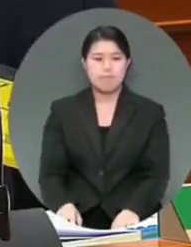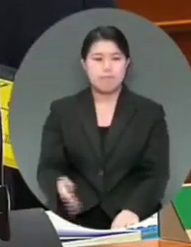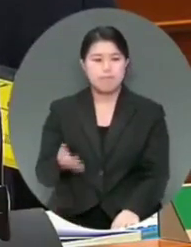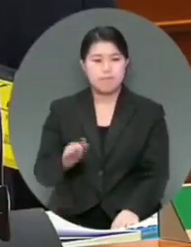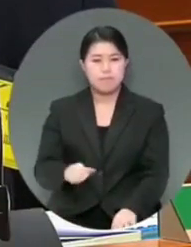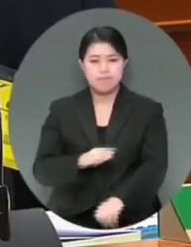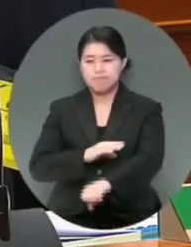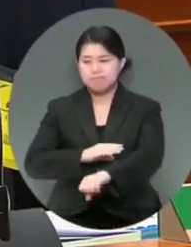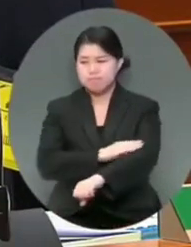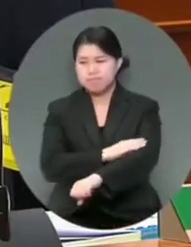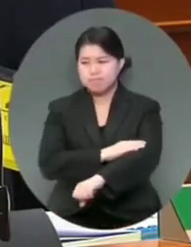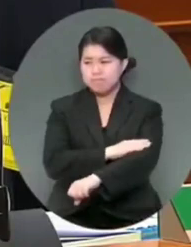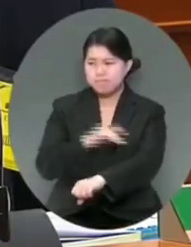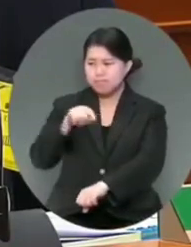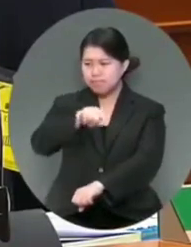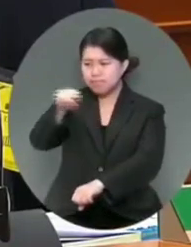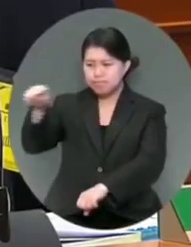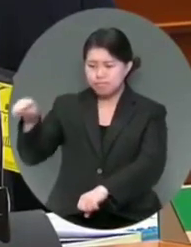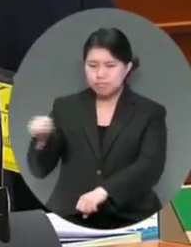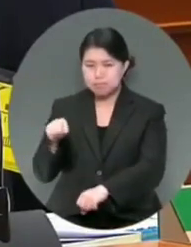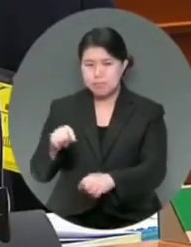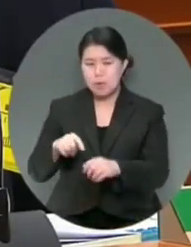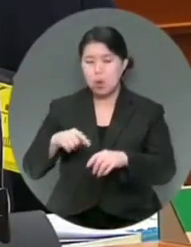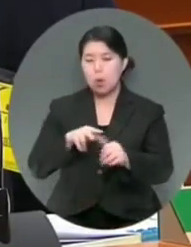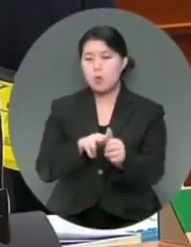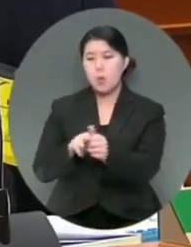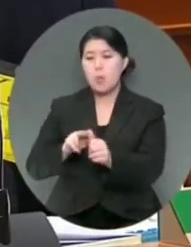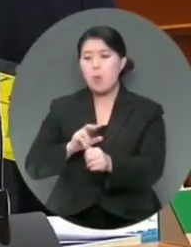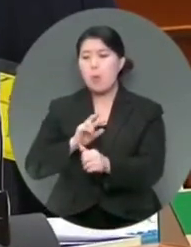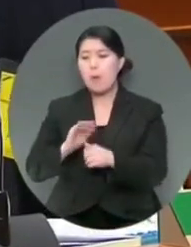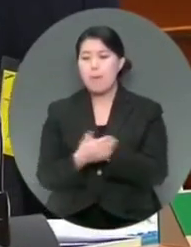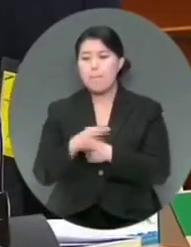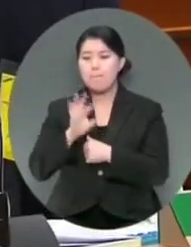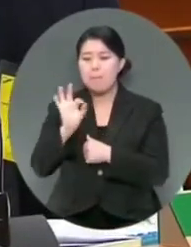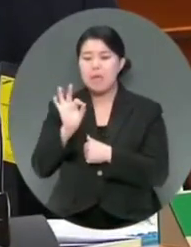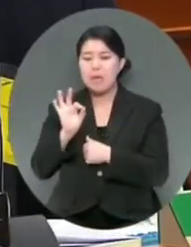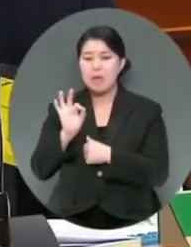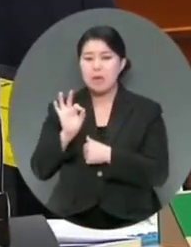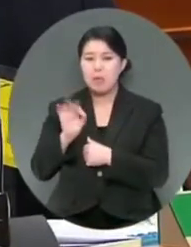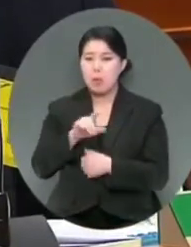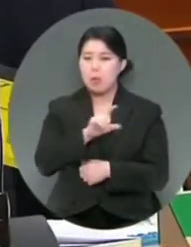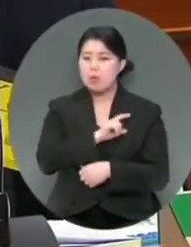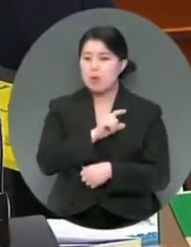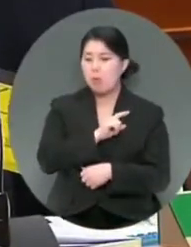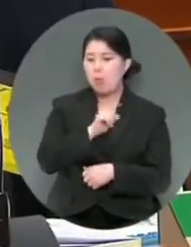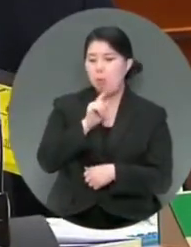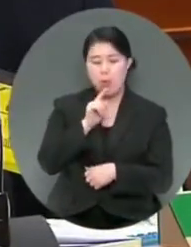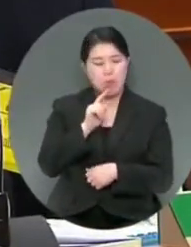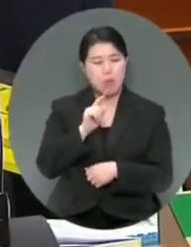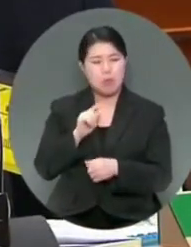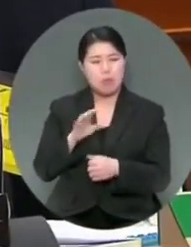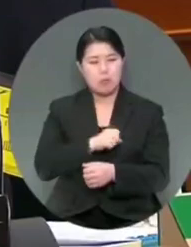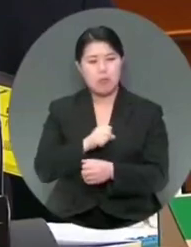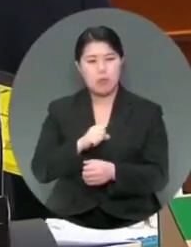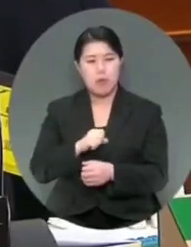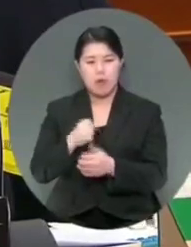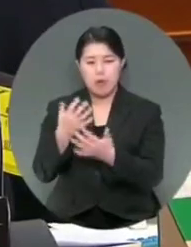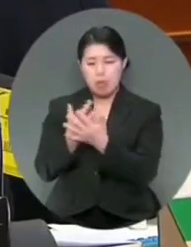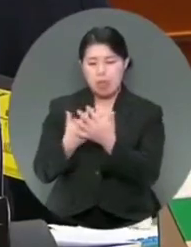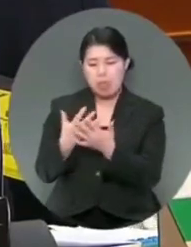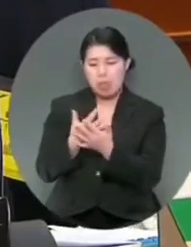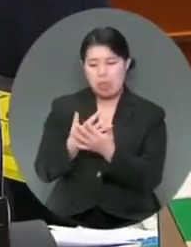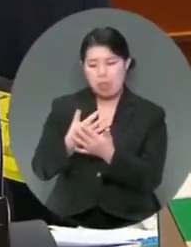이 권력기관들은 거창하게 이 정보보안비라는 이름으로 기존에 이 불투명했던 예산들을